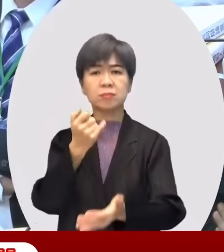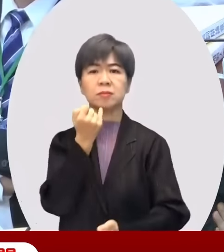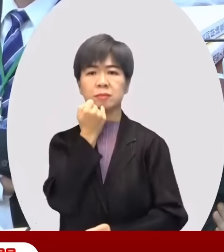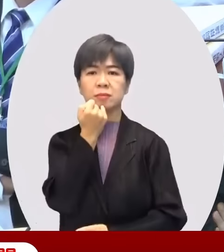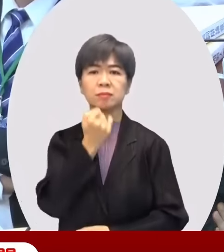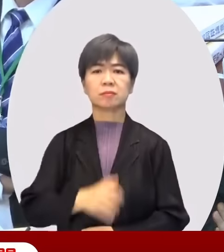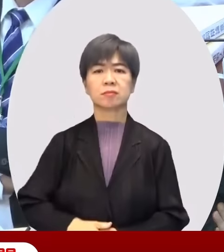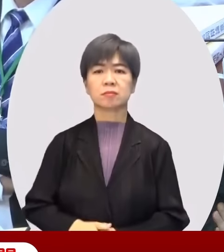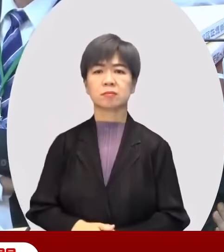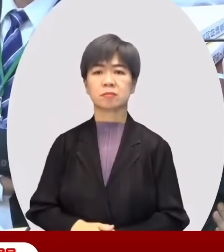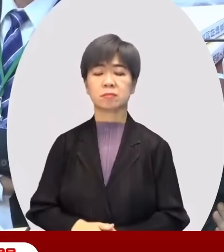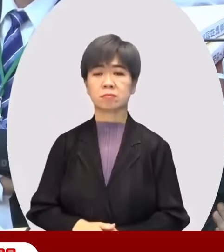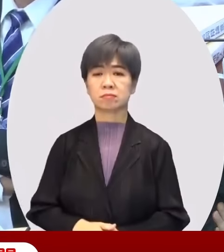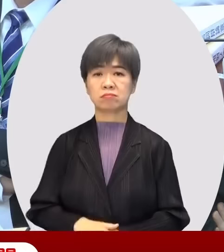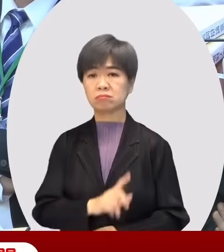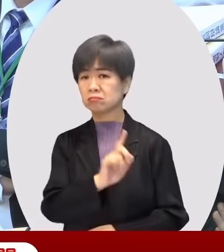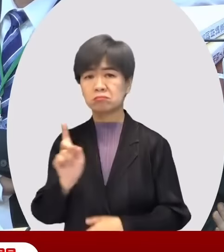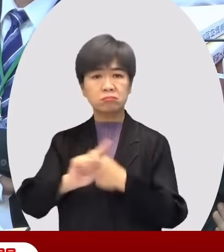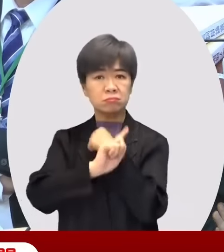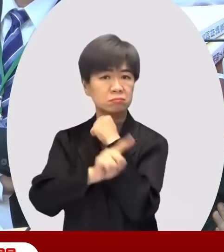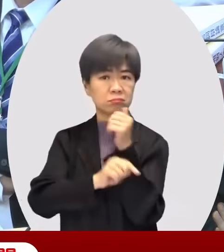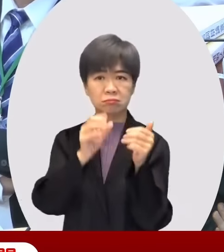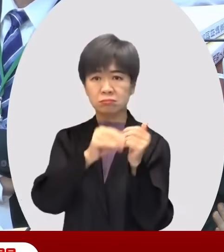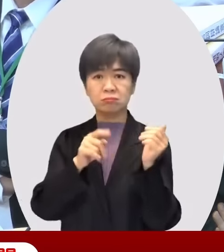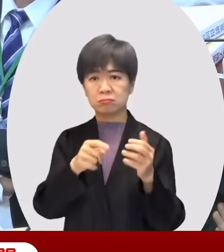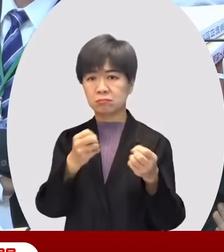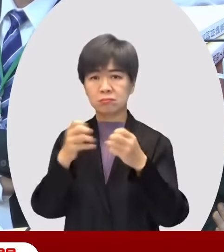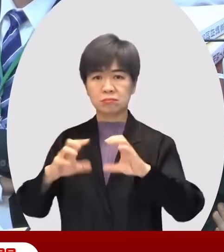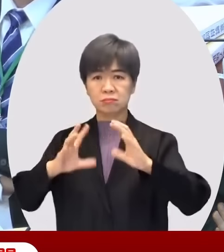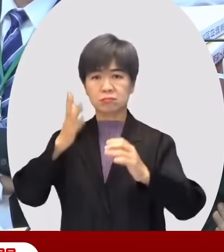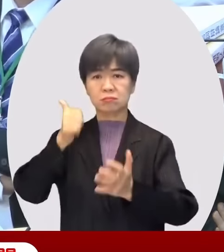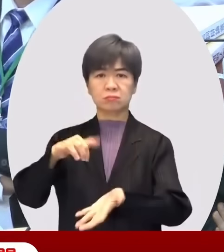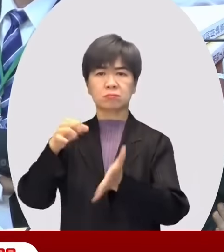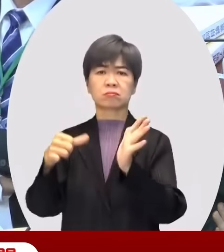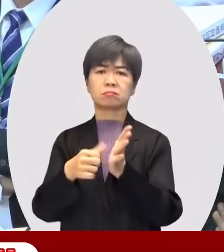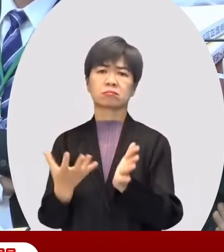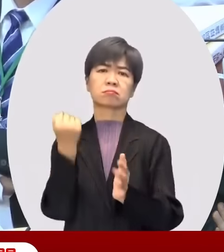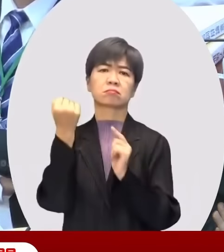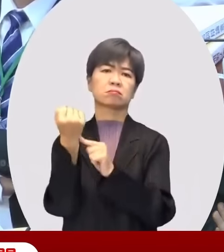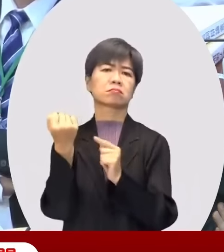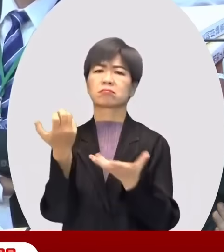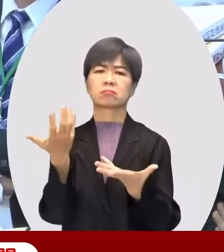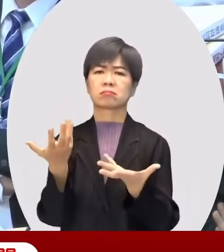那么事实上也没有一个法律是在谈的是总统的提名权。